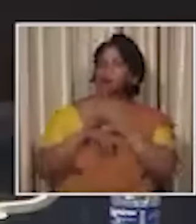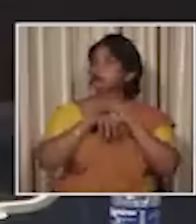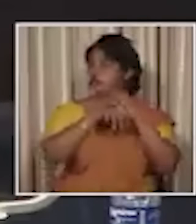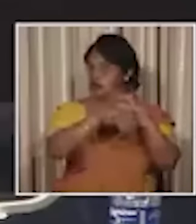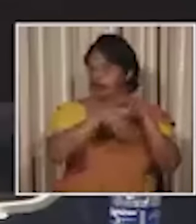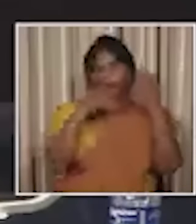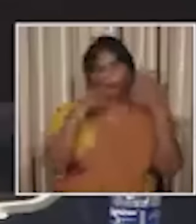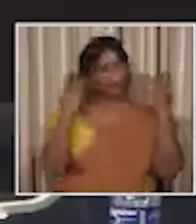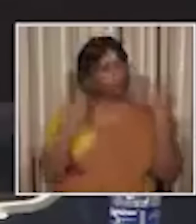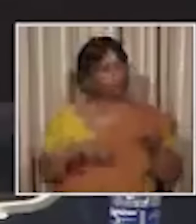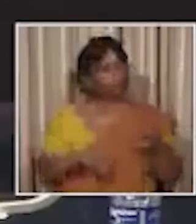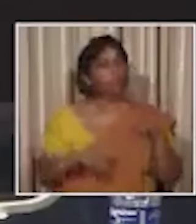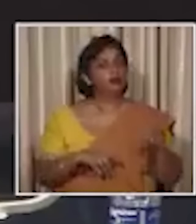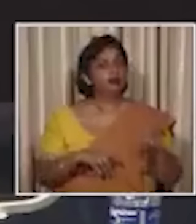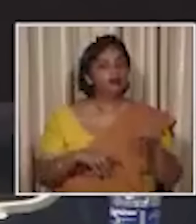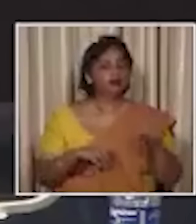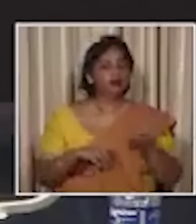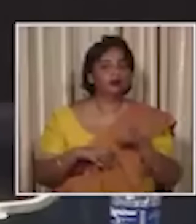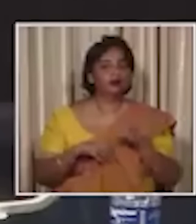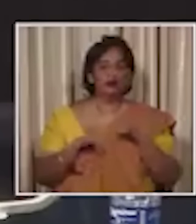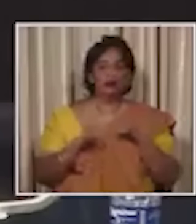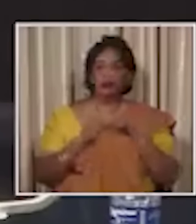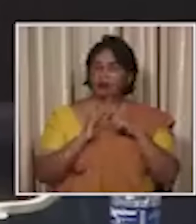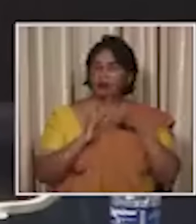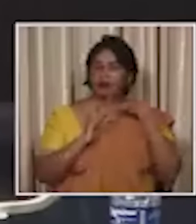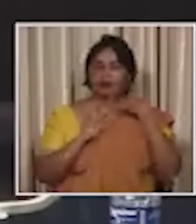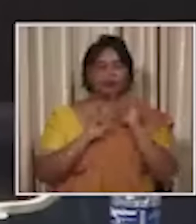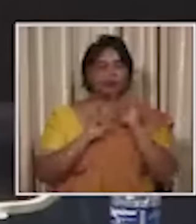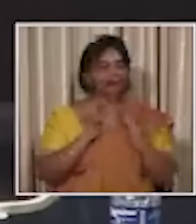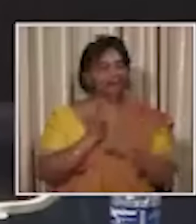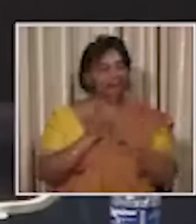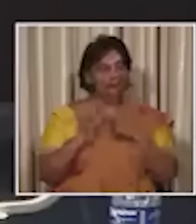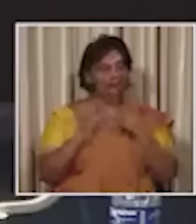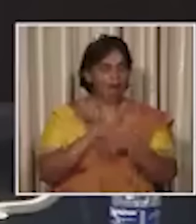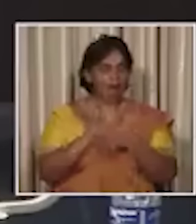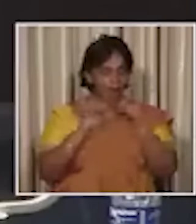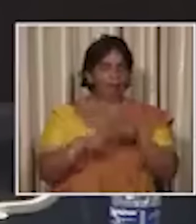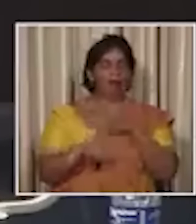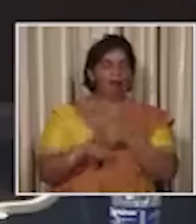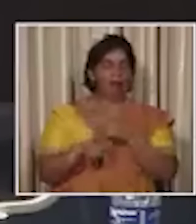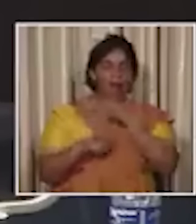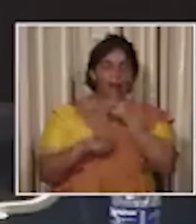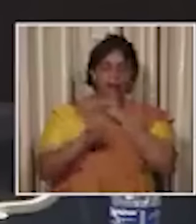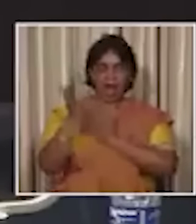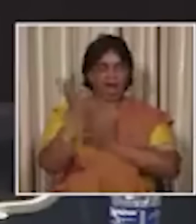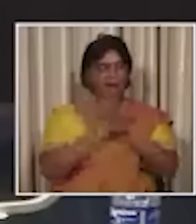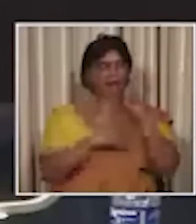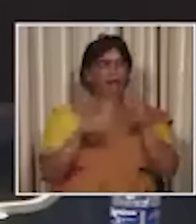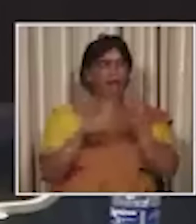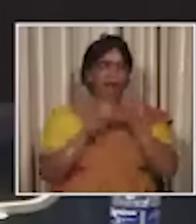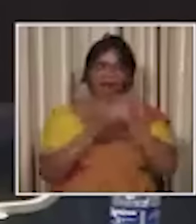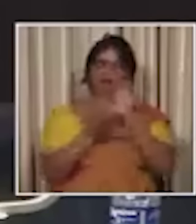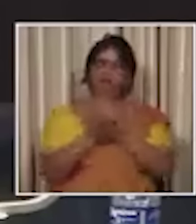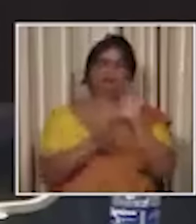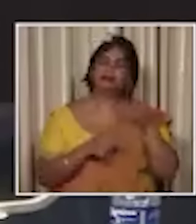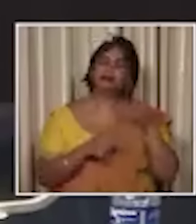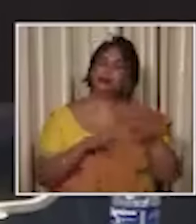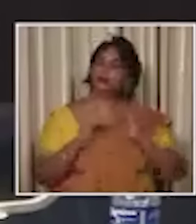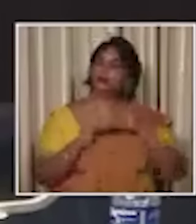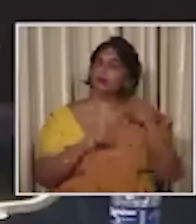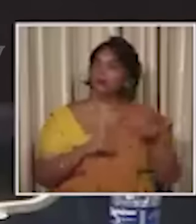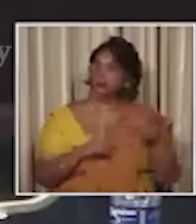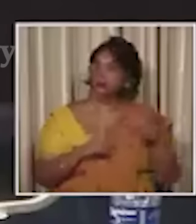கீழே பொய்க்குற்றச்சாட்டுகள் சுமத்துவப்பட்டு வழக்கு தாக்கல், அங்கே போலீசாரால் குற்றப்பத்திரம் தாக்கல் செய்யப்பட்ட முதல் அறிக்கை தாக்கல் செய்யப்பட்டது.